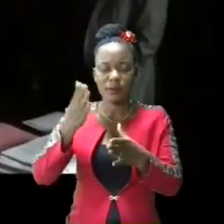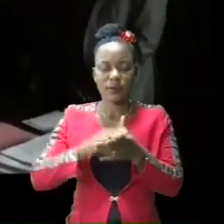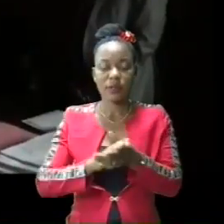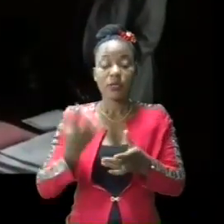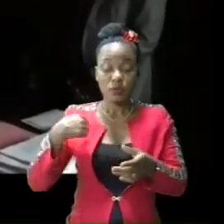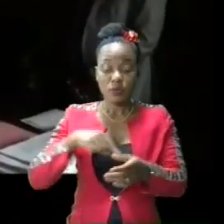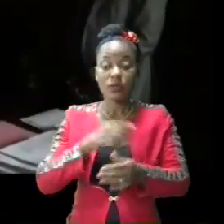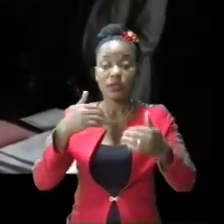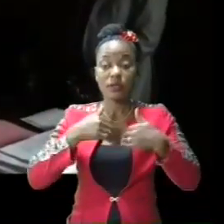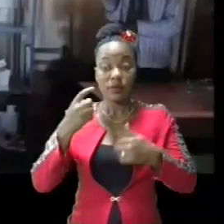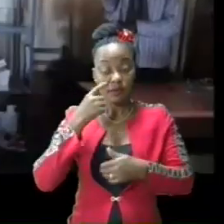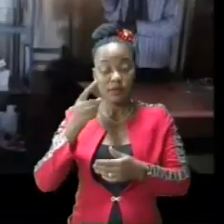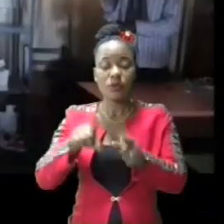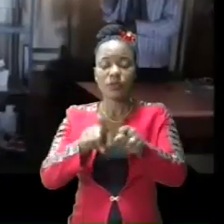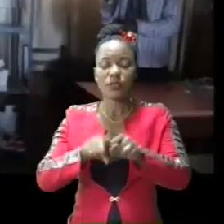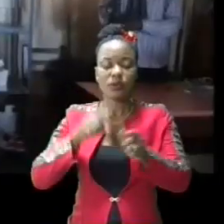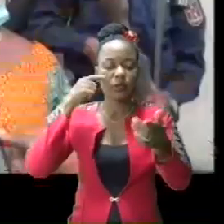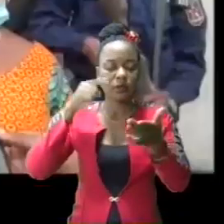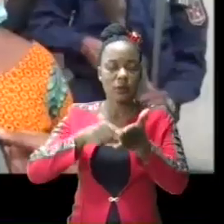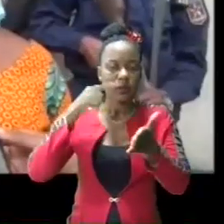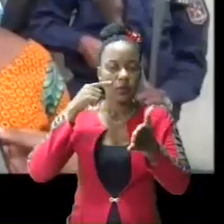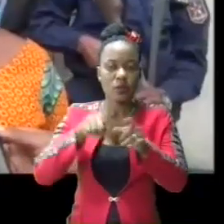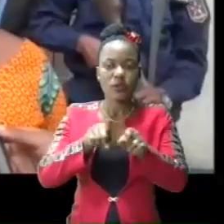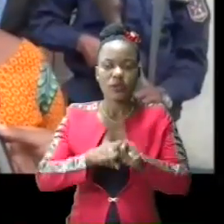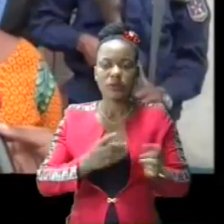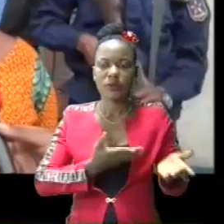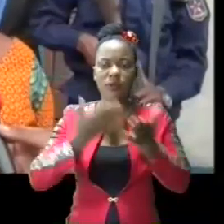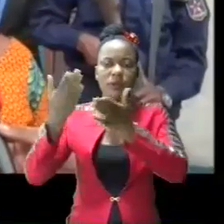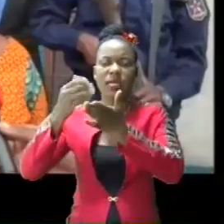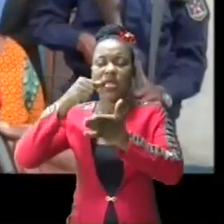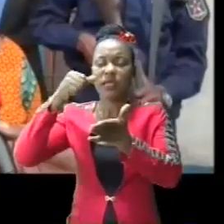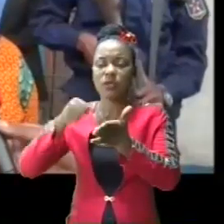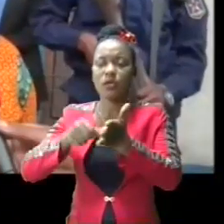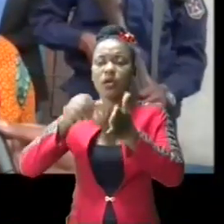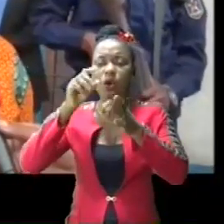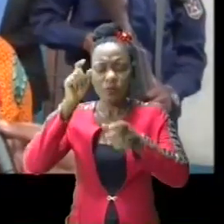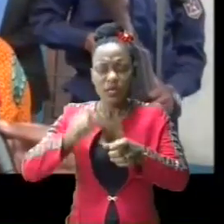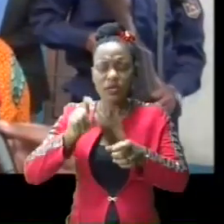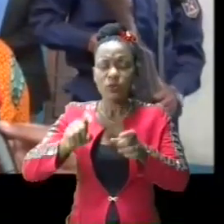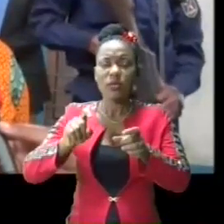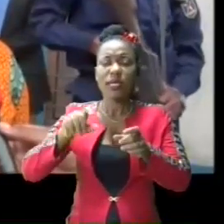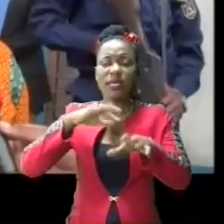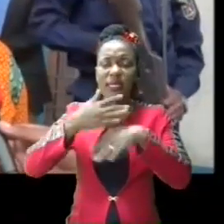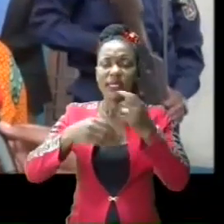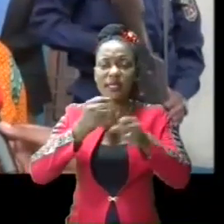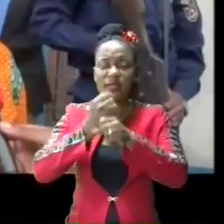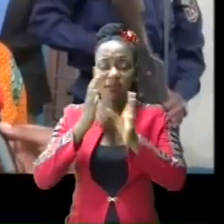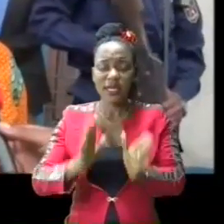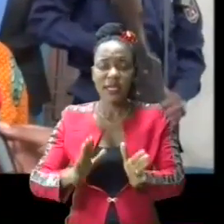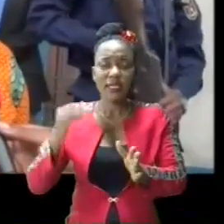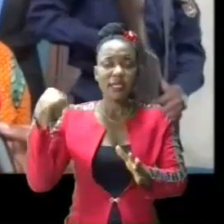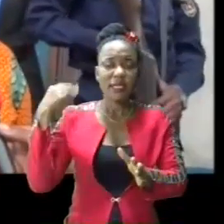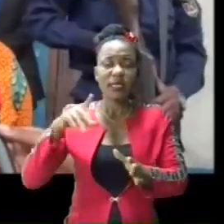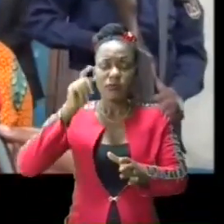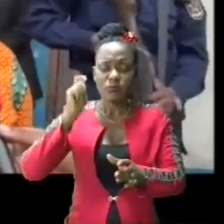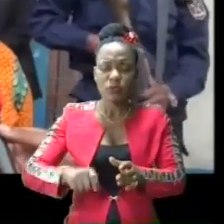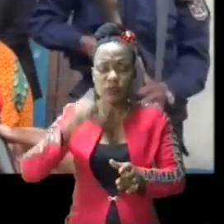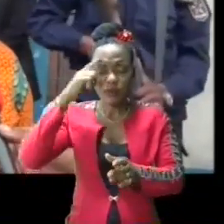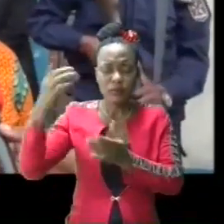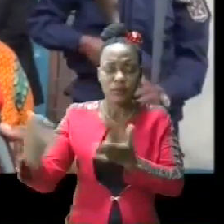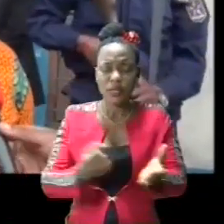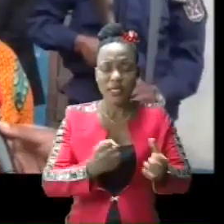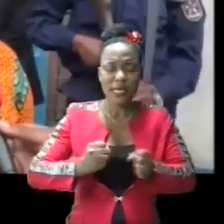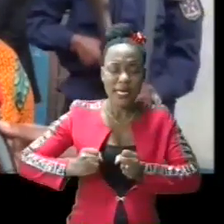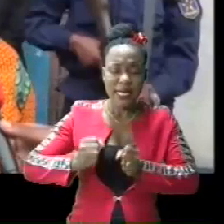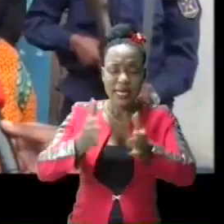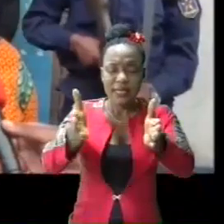vu, nous avons fait un constat, nous allons faire un plaidoyer pour que les agents de l'État qui meurent, ils peuvent venir prendre les cercueils ici